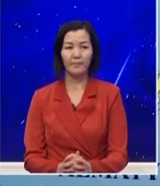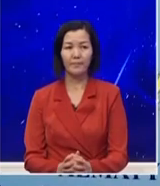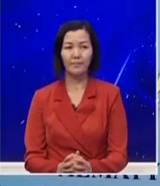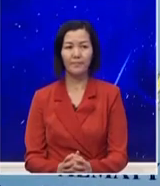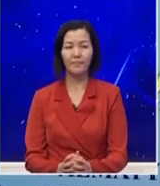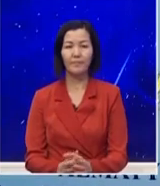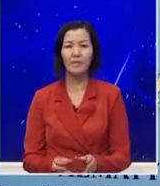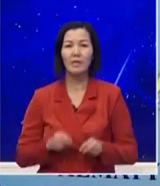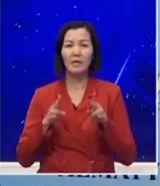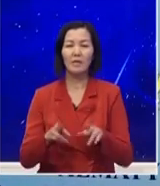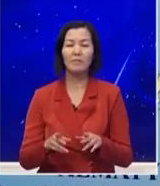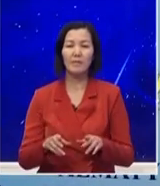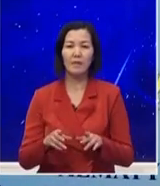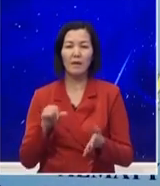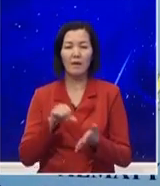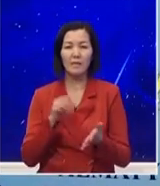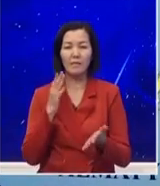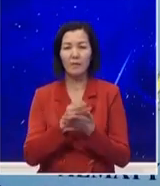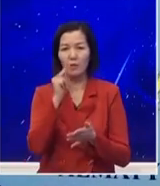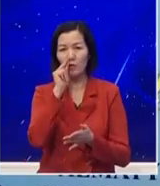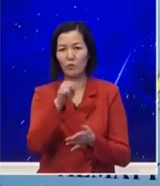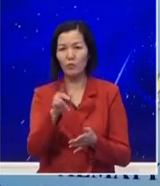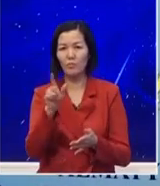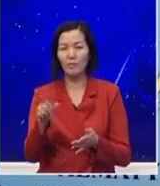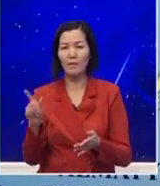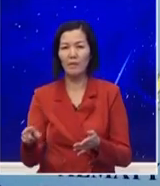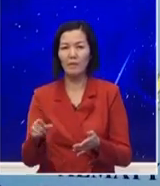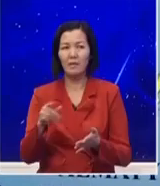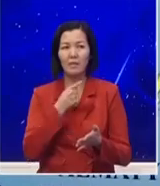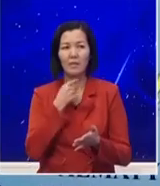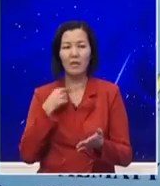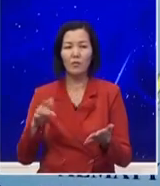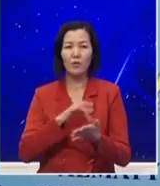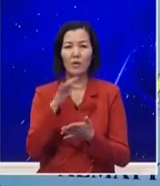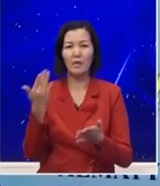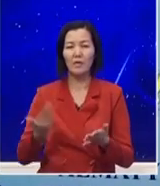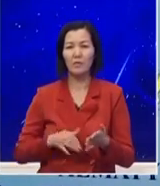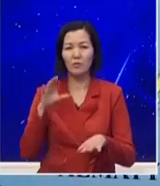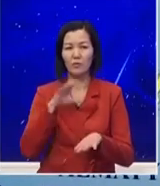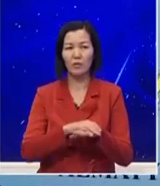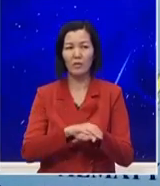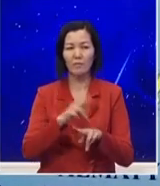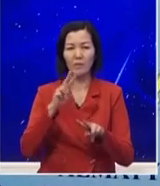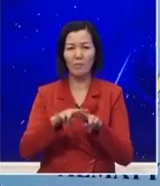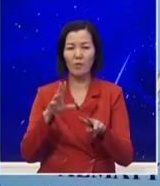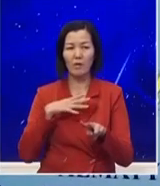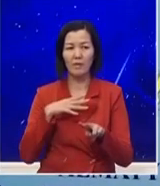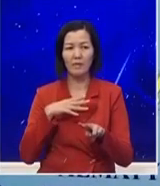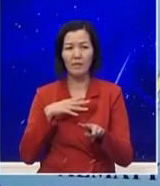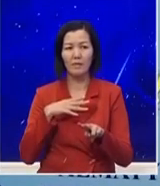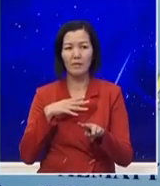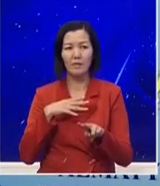Қылмысқа қатысы бар деген күдікпен 1996 жылы туылған Талдықорған қаласының тұрғыны ұсталып қамауға алынды. Оны жеке